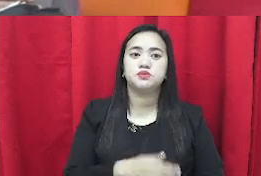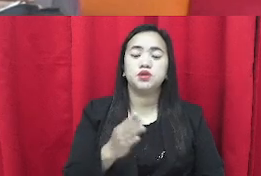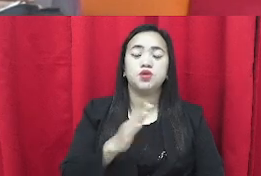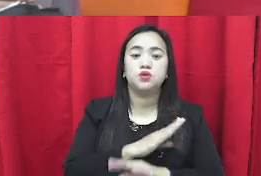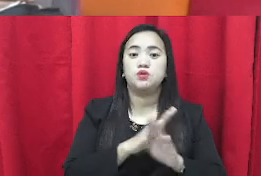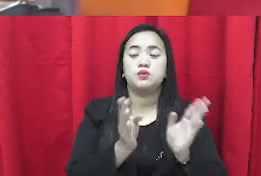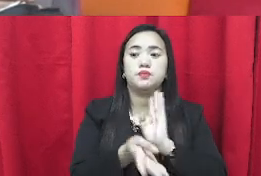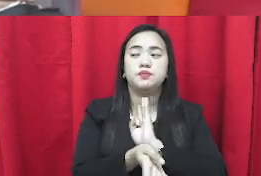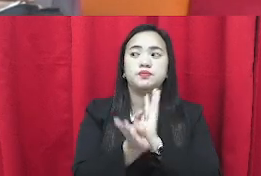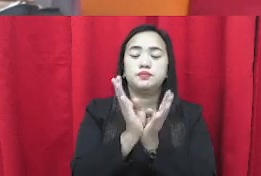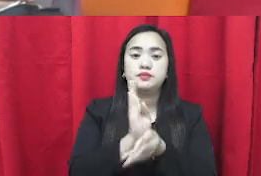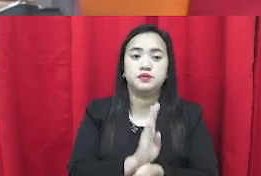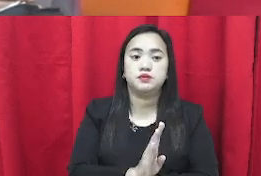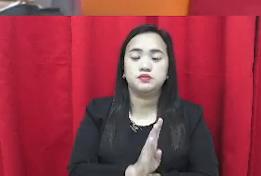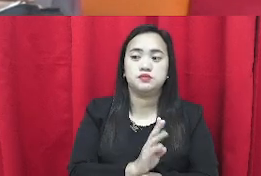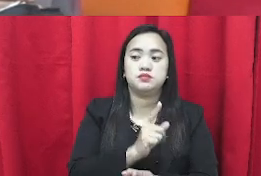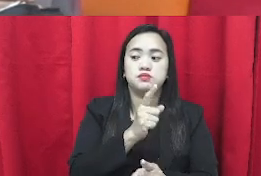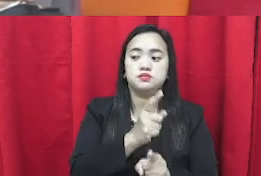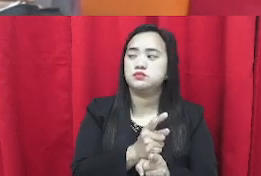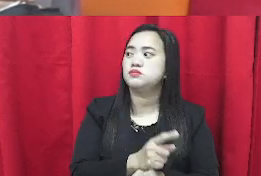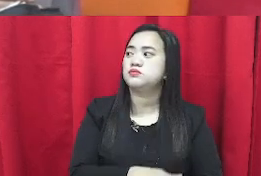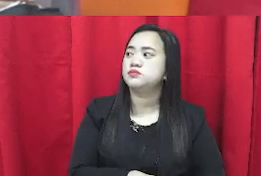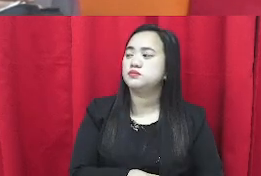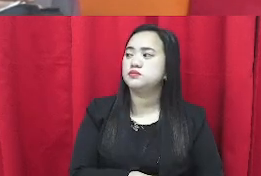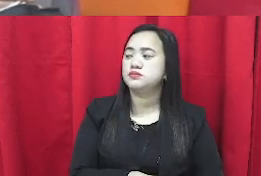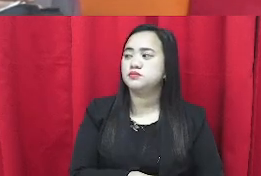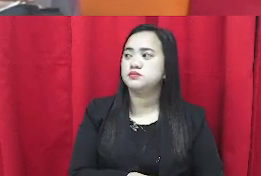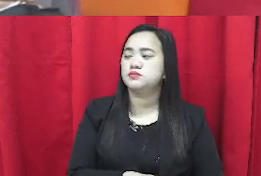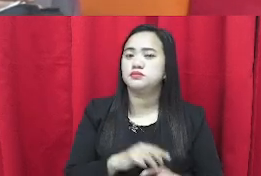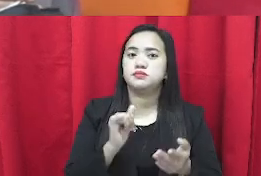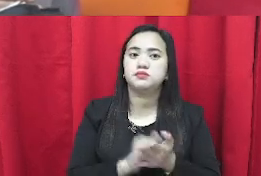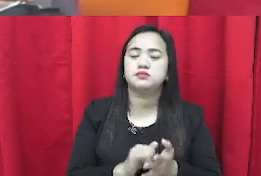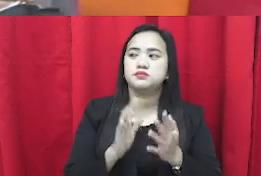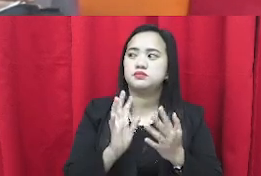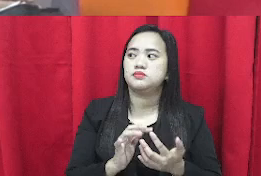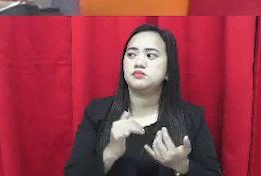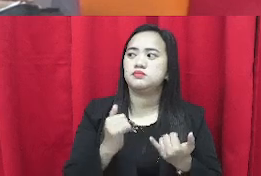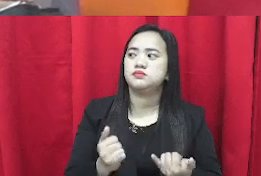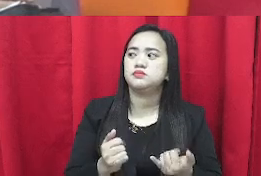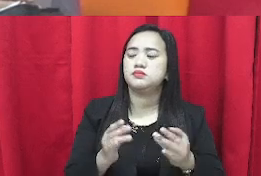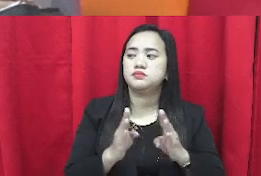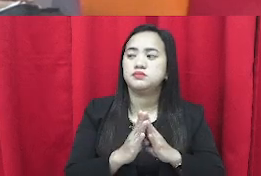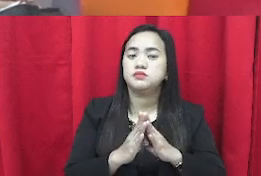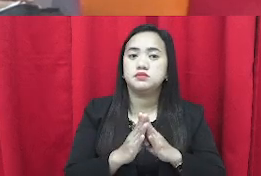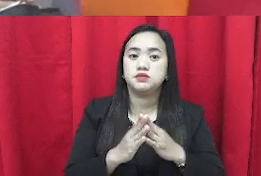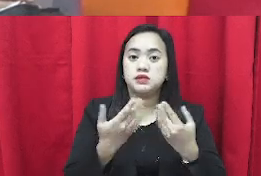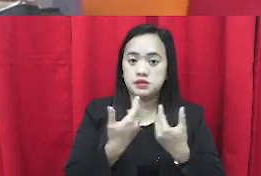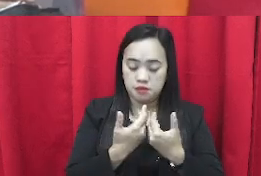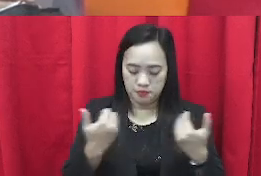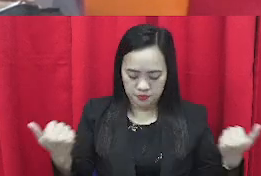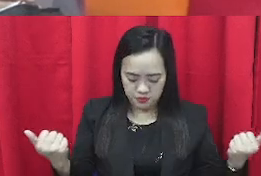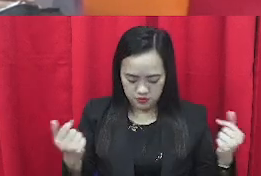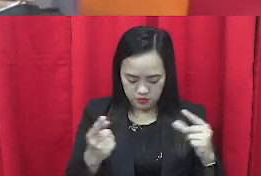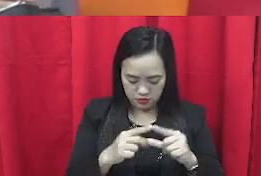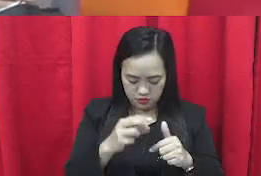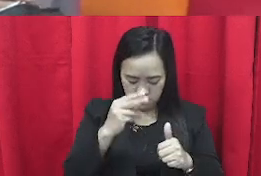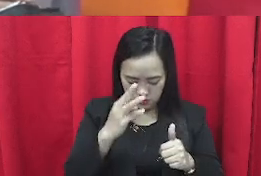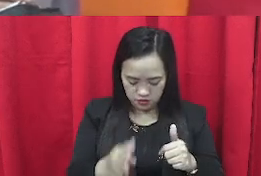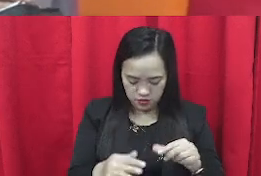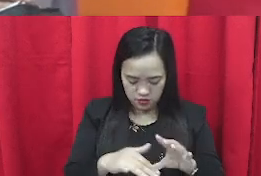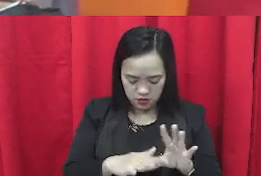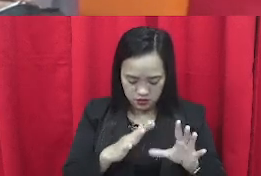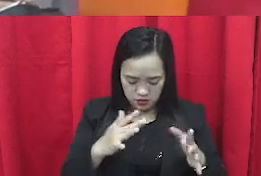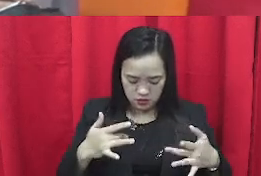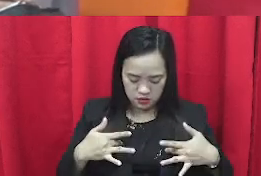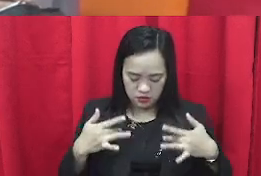matagumpay na sundalo na ihihiwalay mo ang salita ng Diyos and of course ah Alam niyo mga